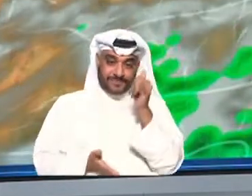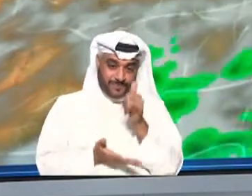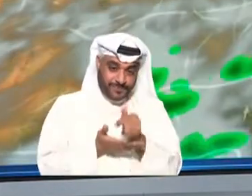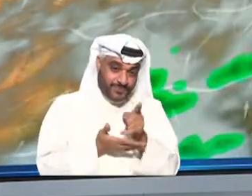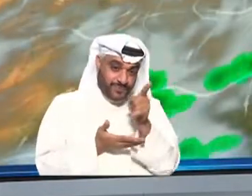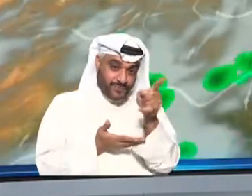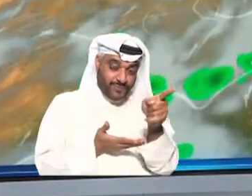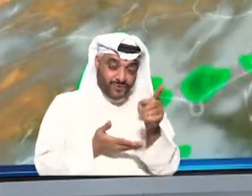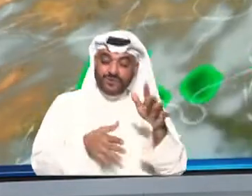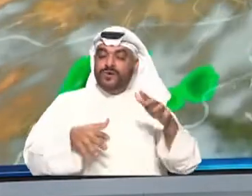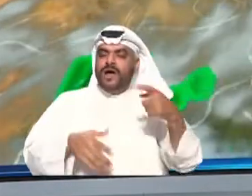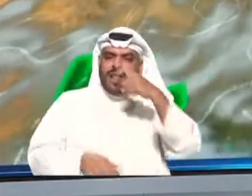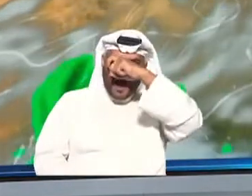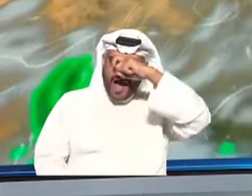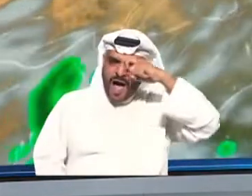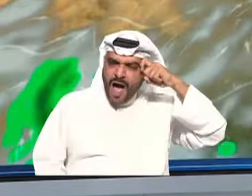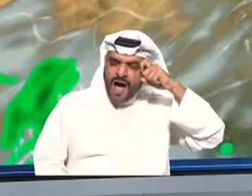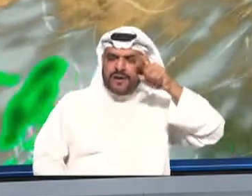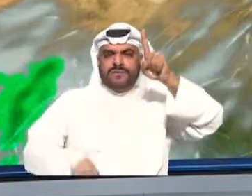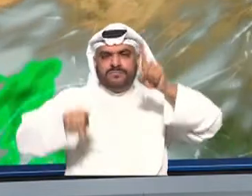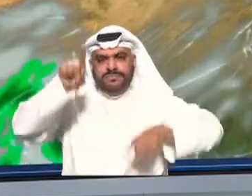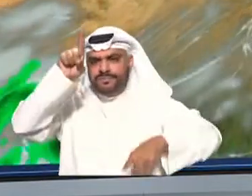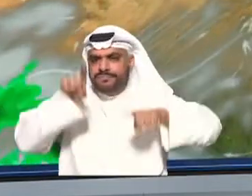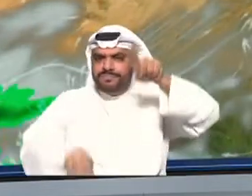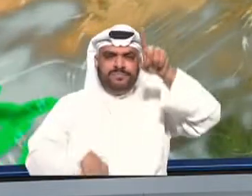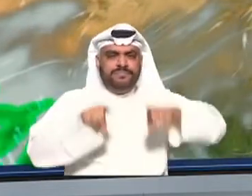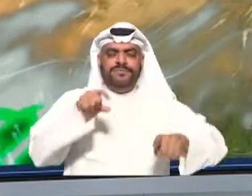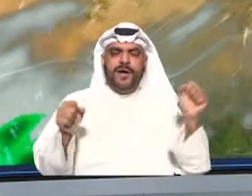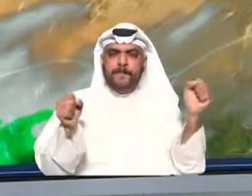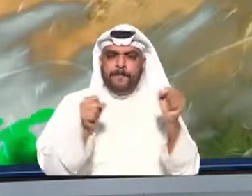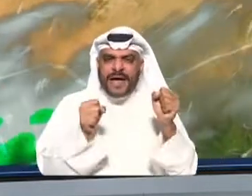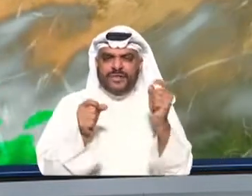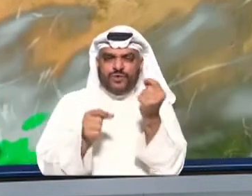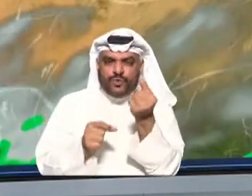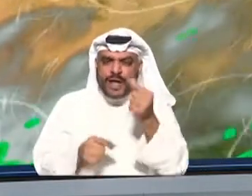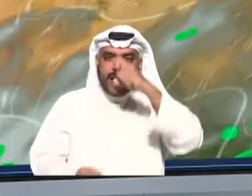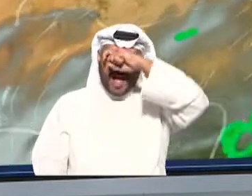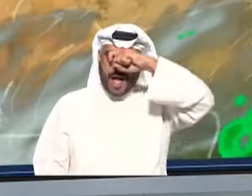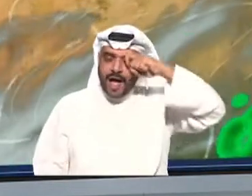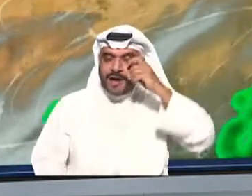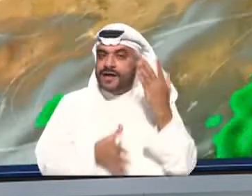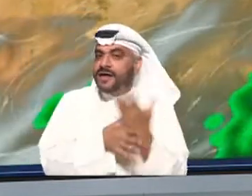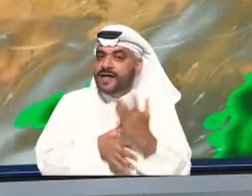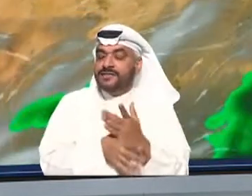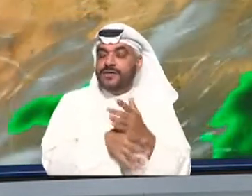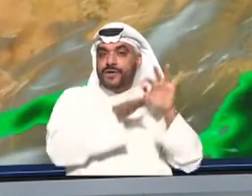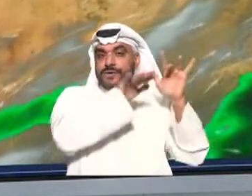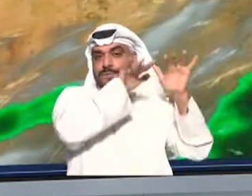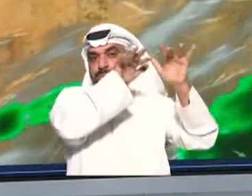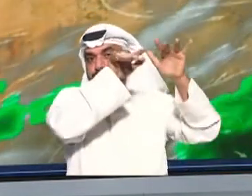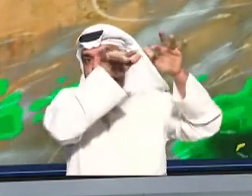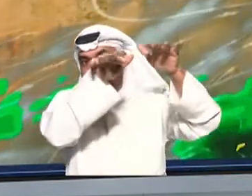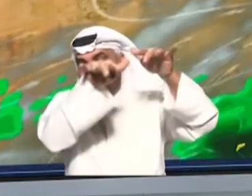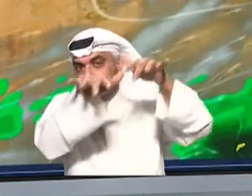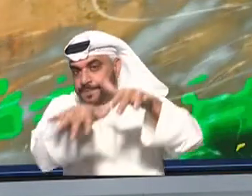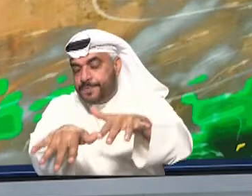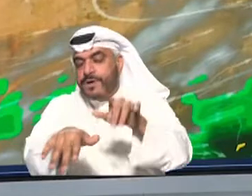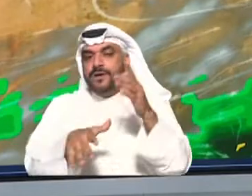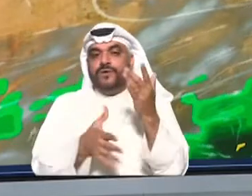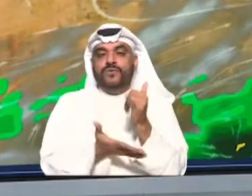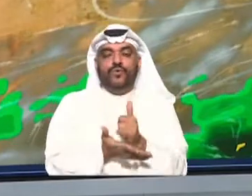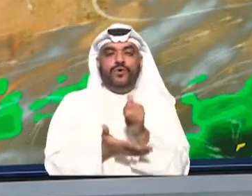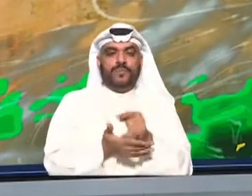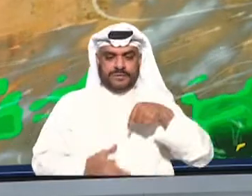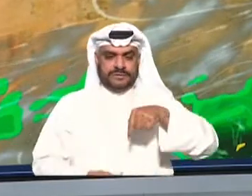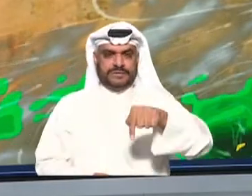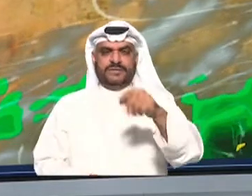متذبذبة ومتفاوتة ما بين المنخفضات الجوية الصغيرة. متوقع أن تستمر الكتل الهوائية متقلبة